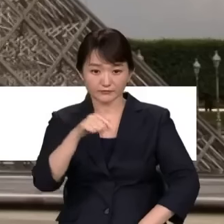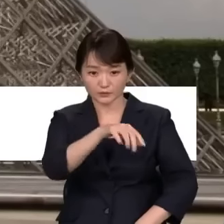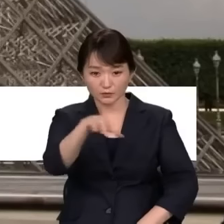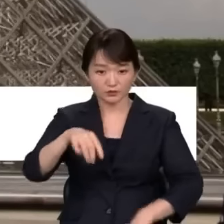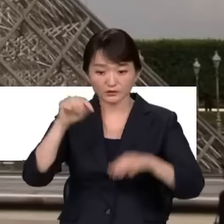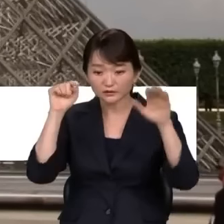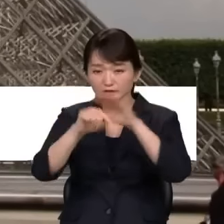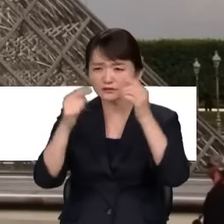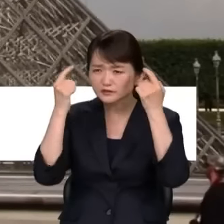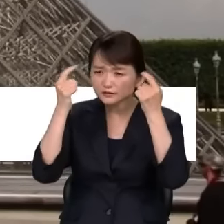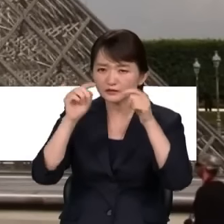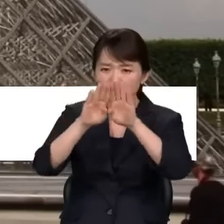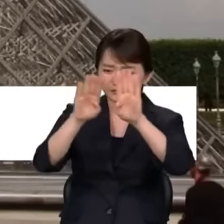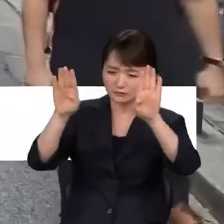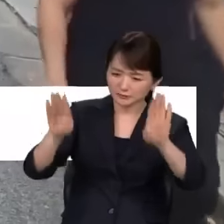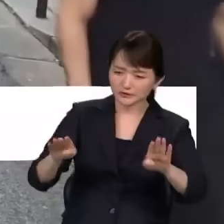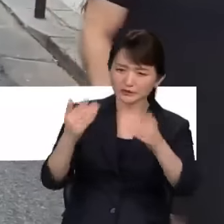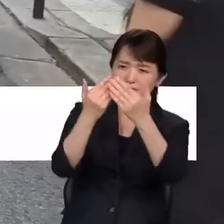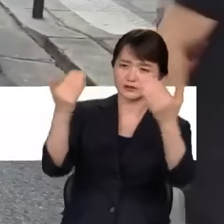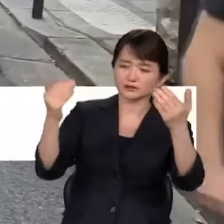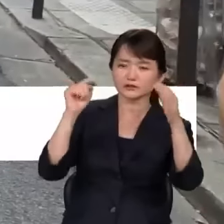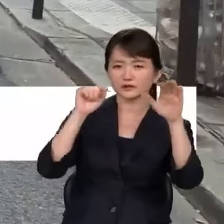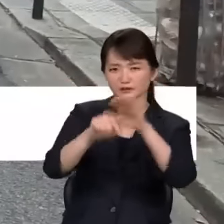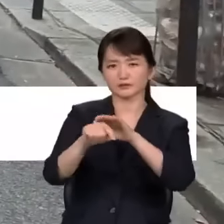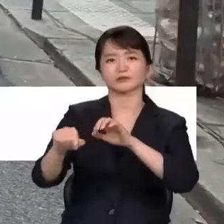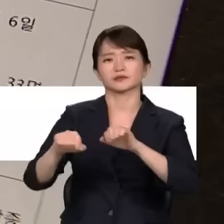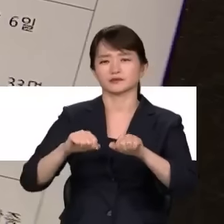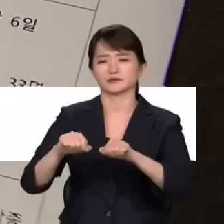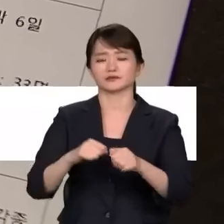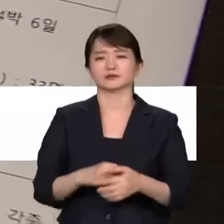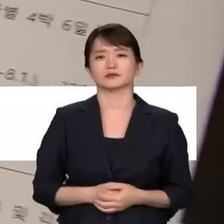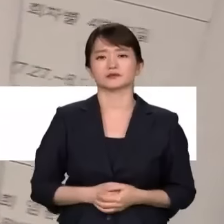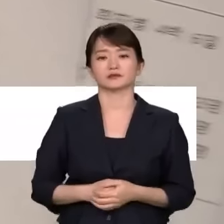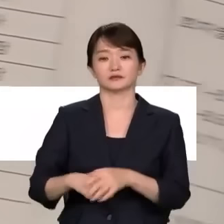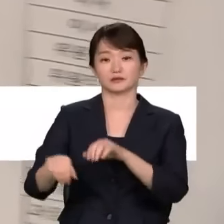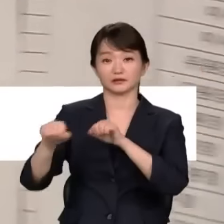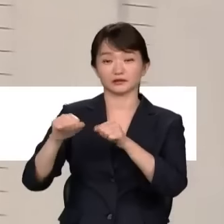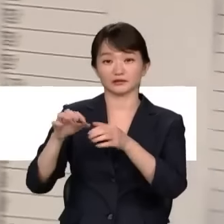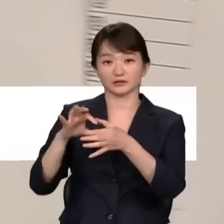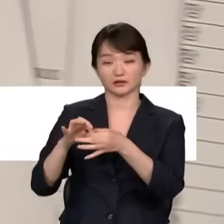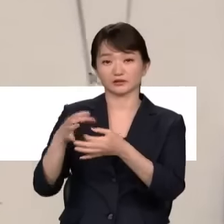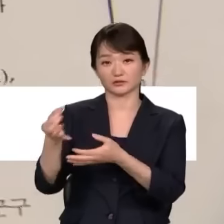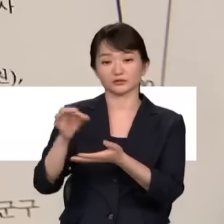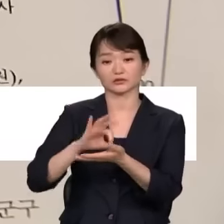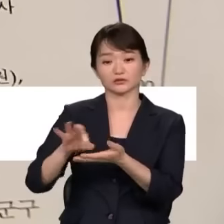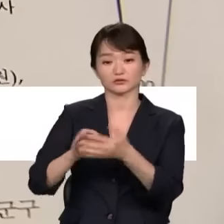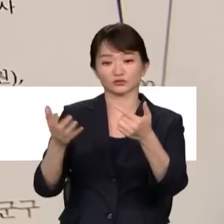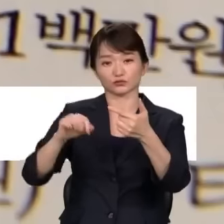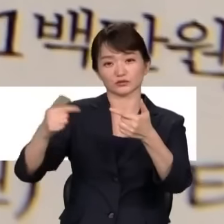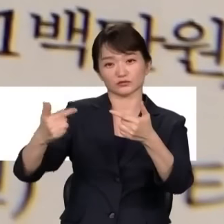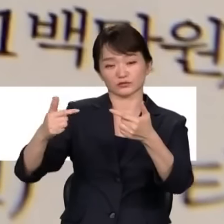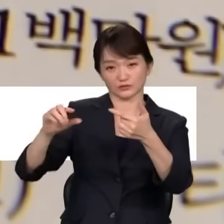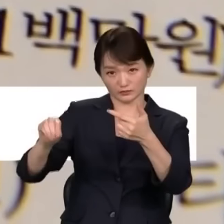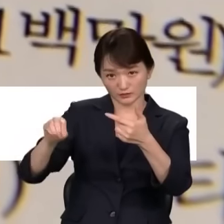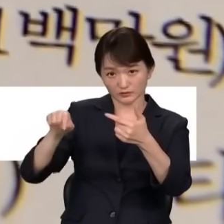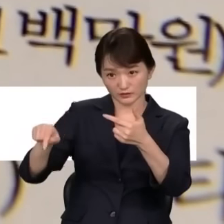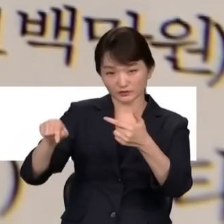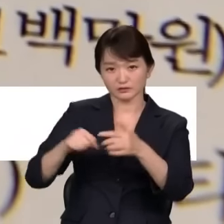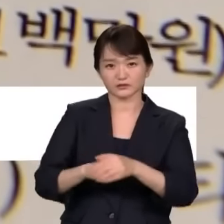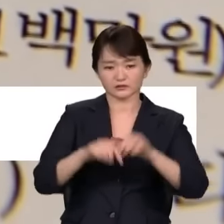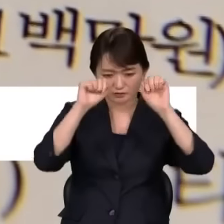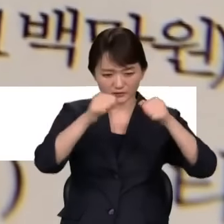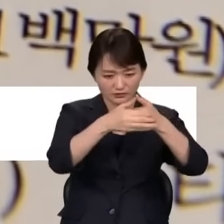관광, 이를테면 박물관과 전시회 관람에 활동을 했습니다. 이런 활동에 들어간 돈은 6억 6천만 원 정도. 이 비용은